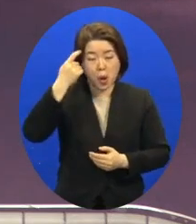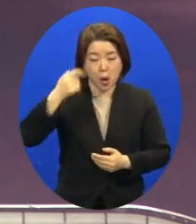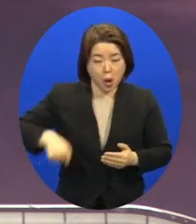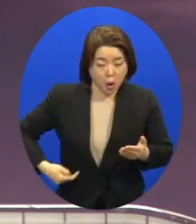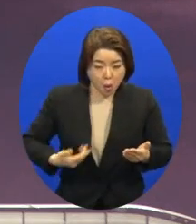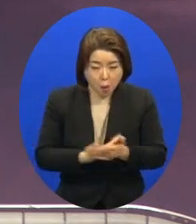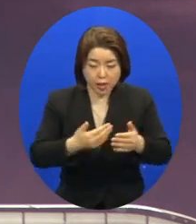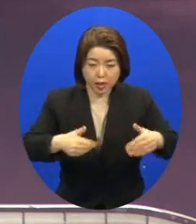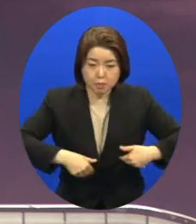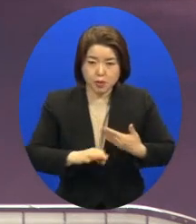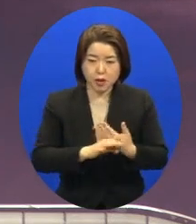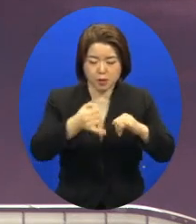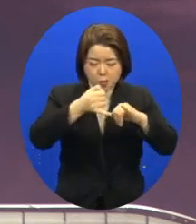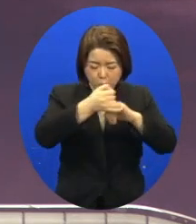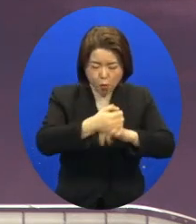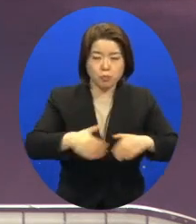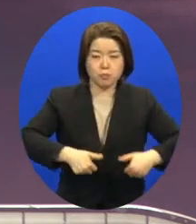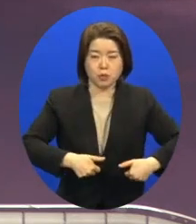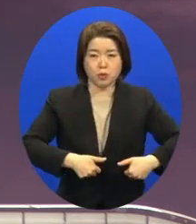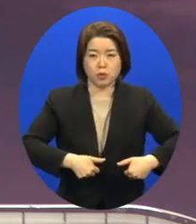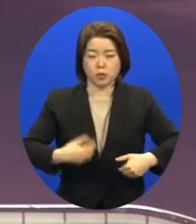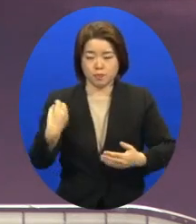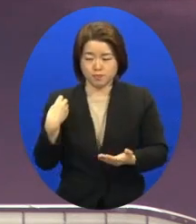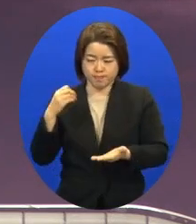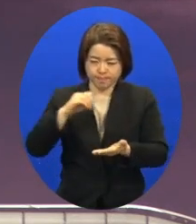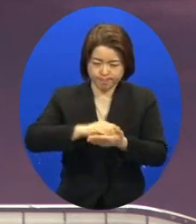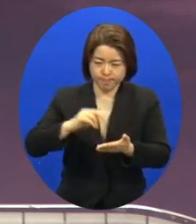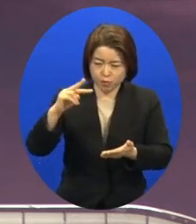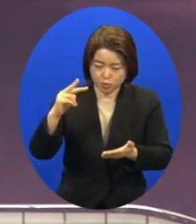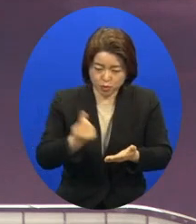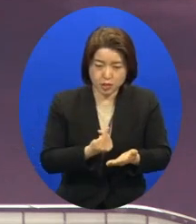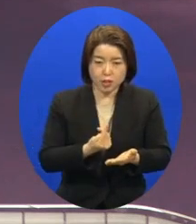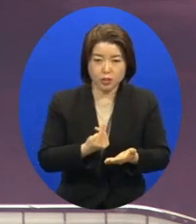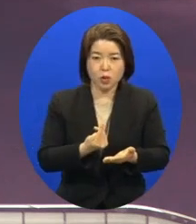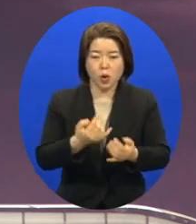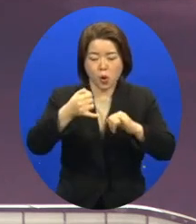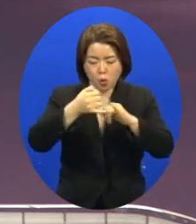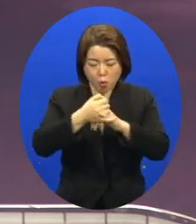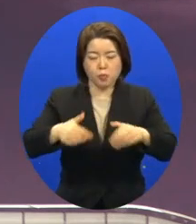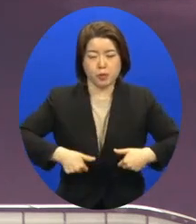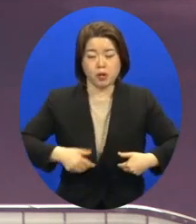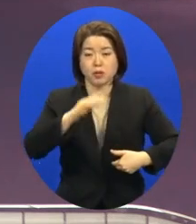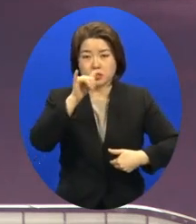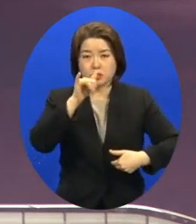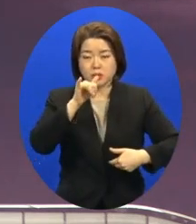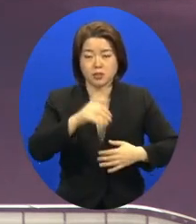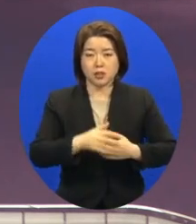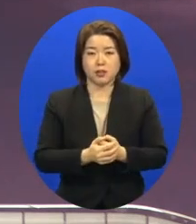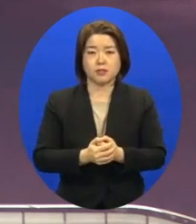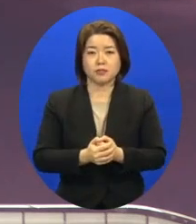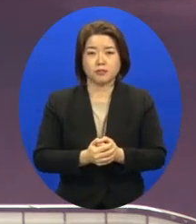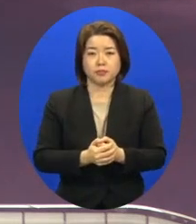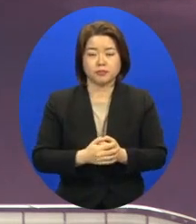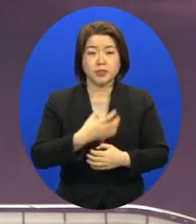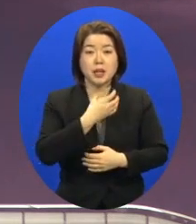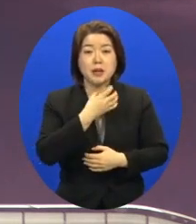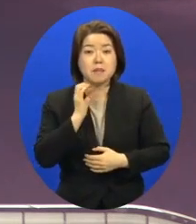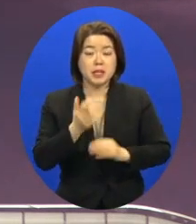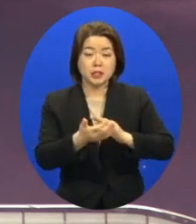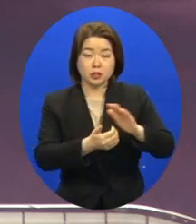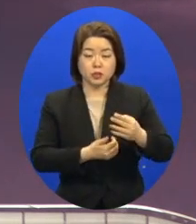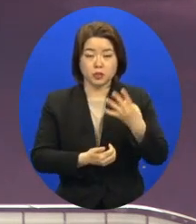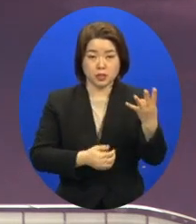회개해야 되고 돌이켜야 될 것이 있으면 분명히 돌이켜야 됩니다. 베드로 전서